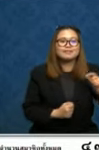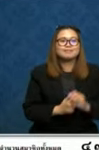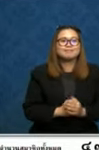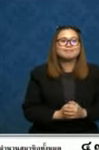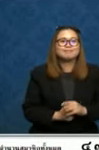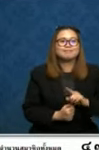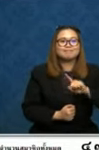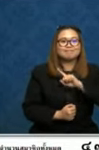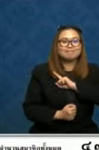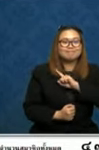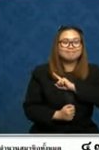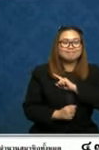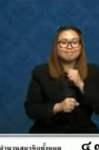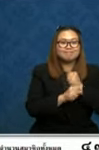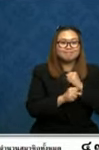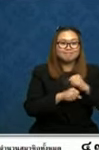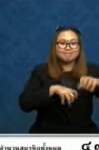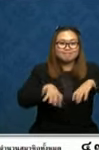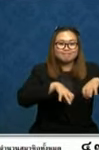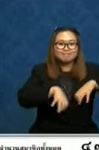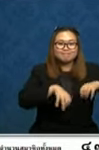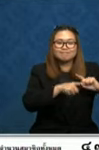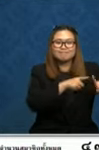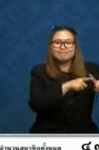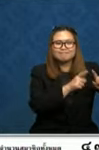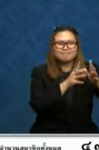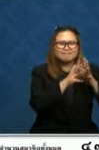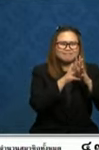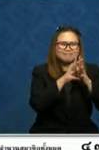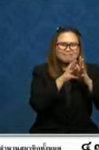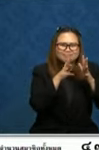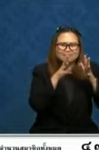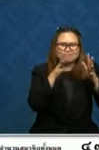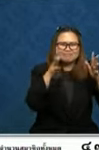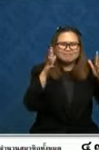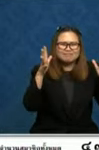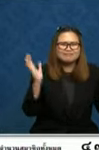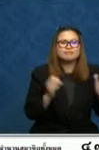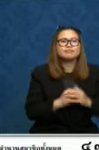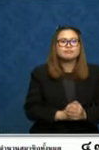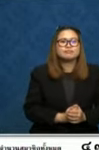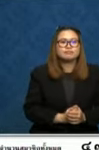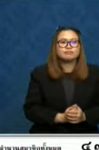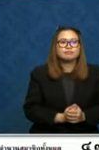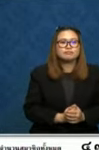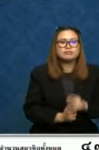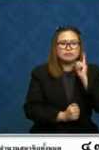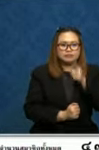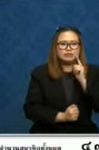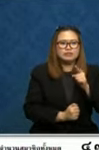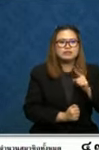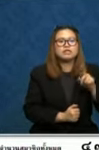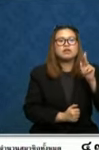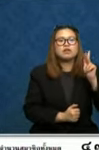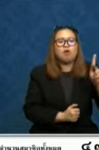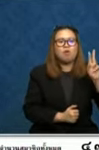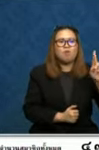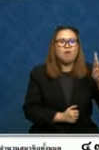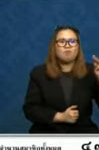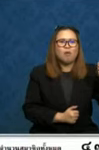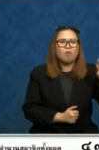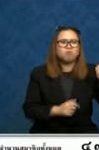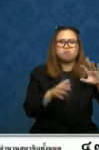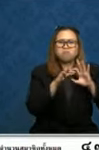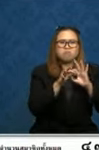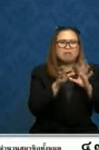ารกิจที่เกี่ยวข้องกับประเด็นต่างๆทั่วไปหมดเลยขอมีเอี่ยวทุกเรื่องซึ่งจริงๆแล้วไม่จำเป็นครับนี่รว